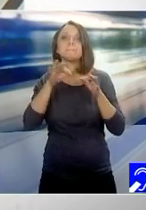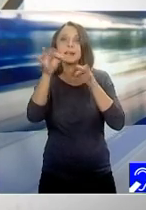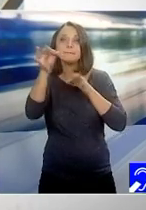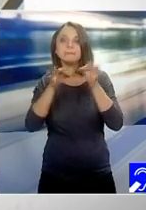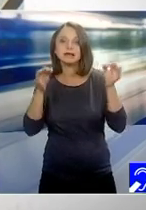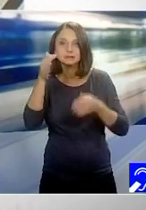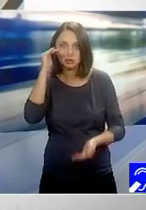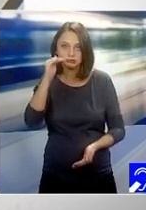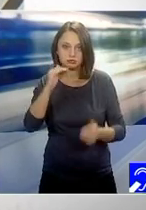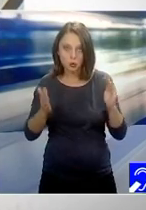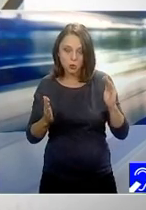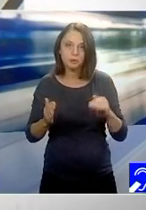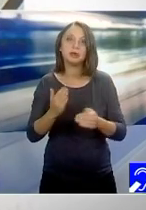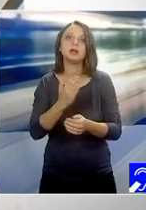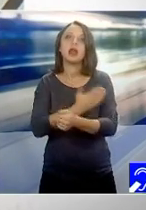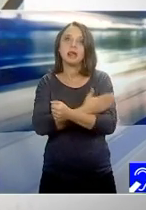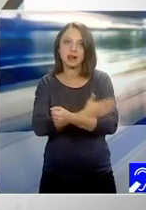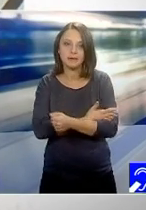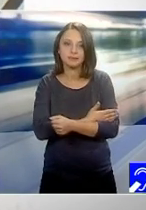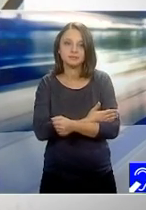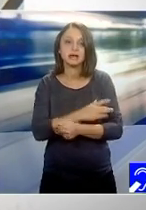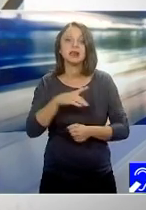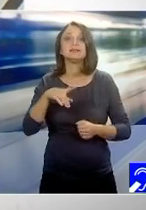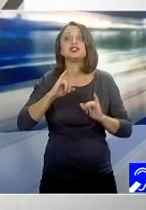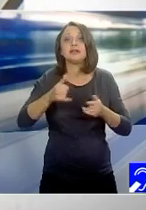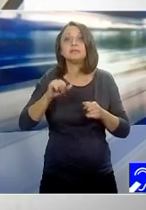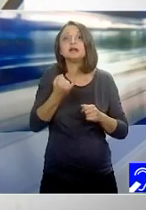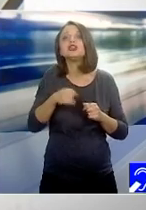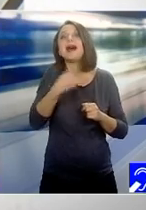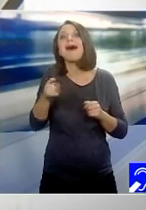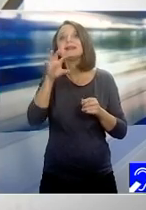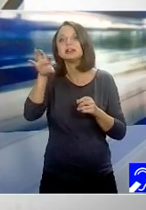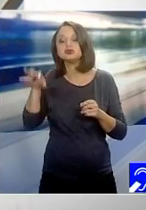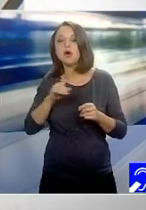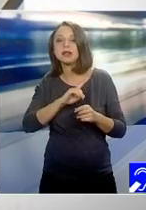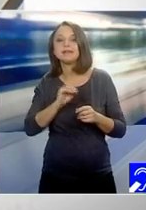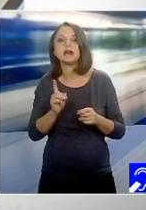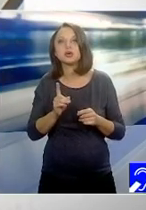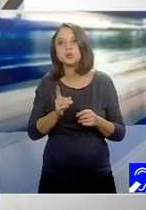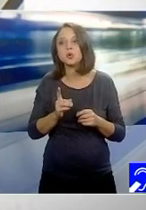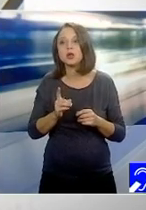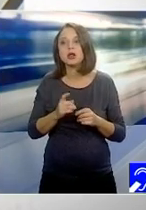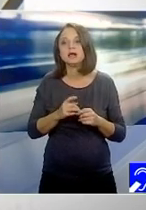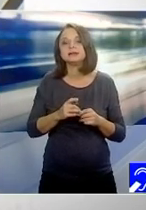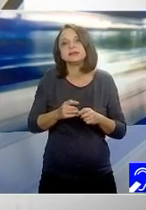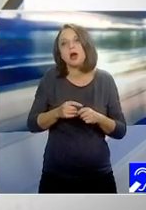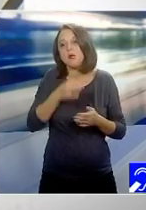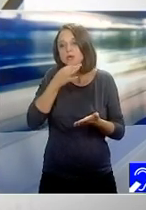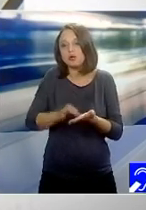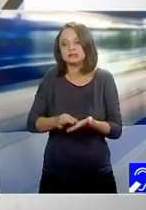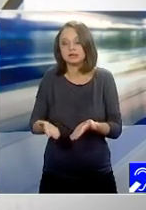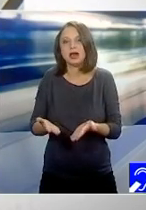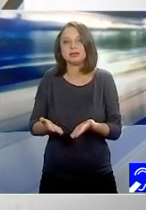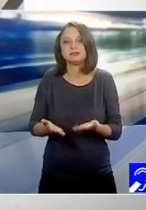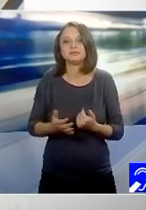Ce arată că sunt și pe alte zone, dar n-au fost constatate. Noi le-am constatat, eu sper că dacă vor dezvolta